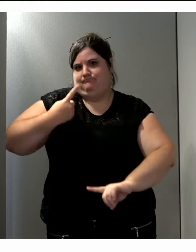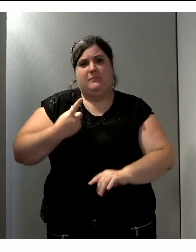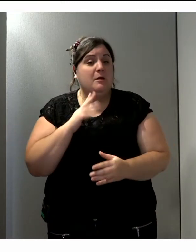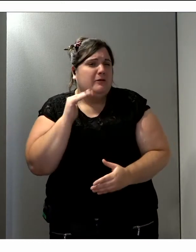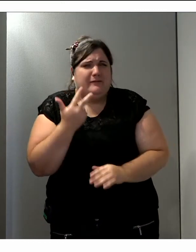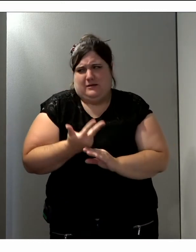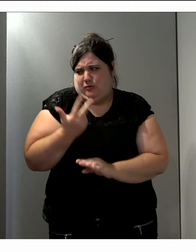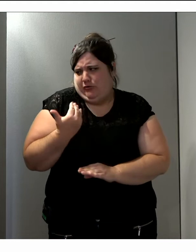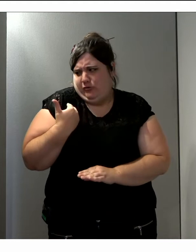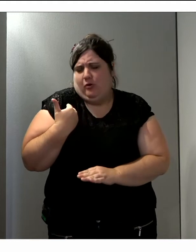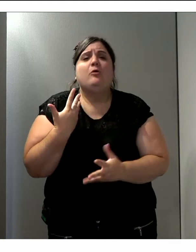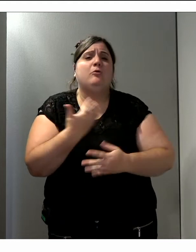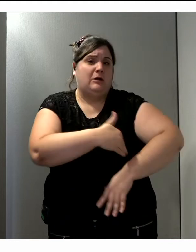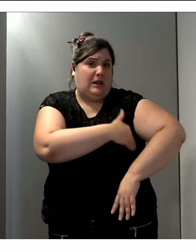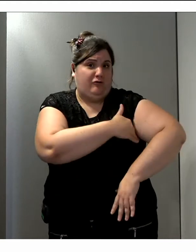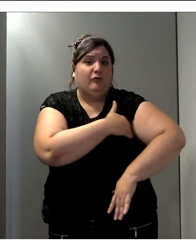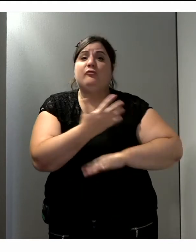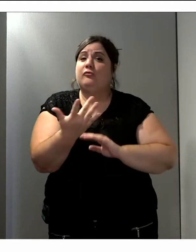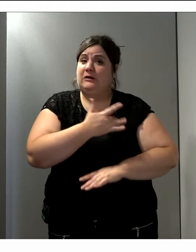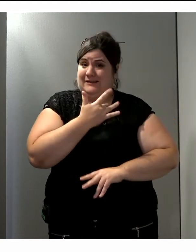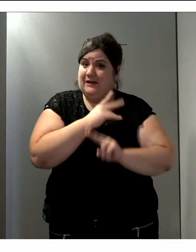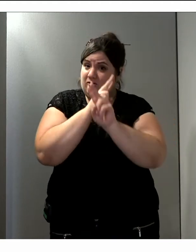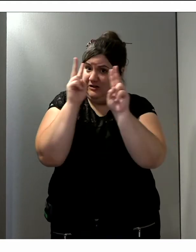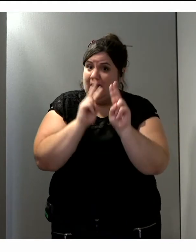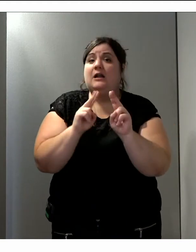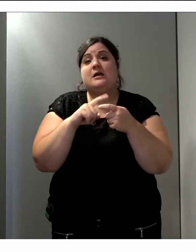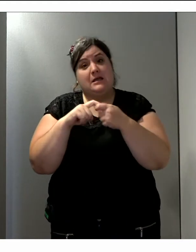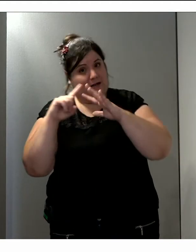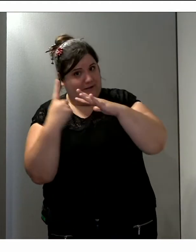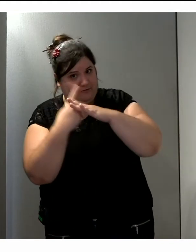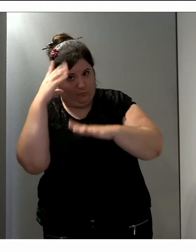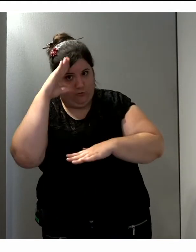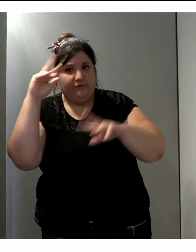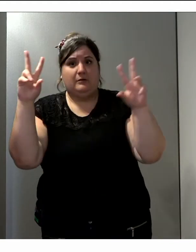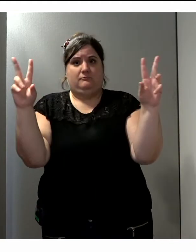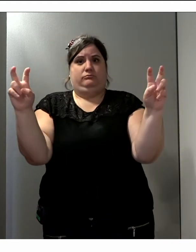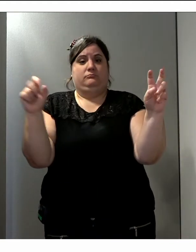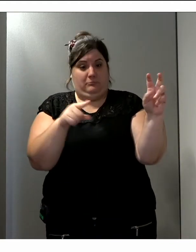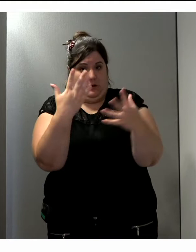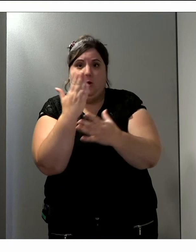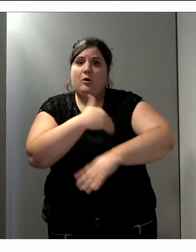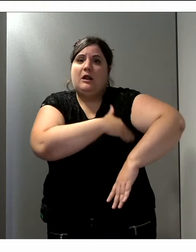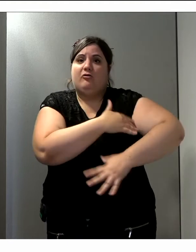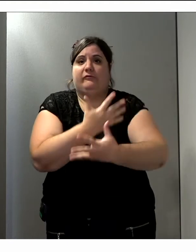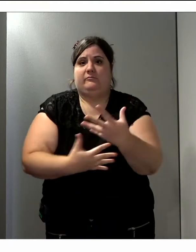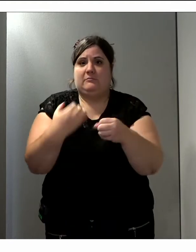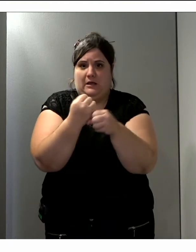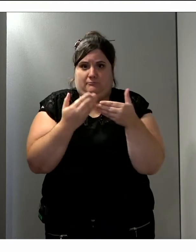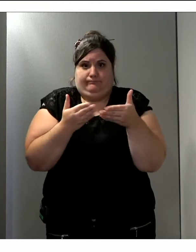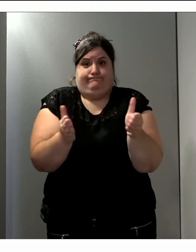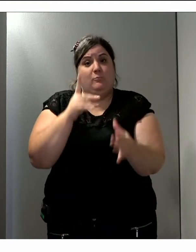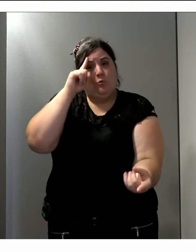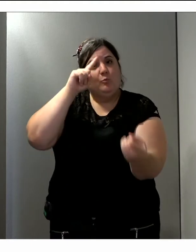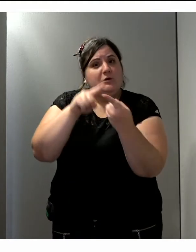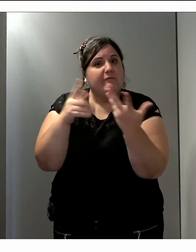agence que vous avez citée, l'Agence du travail d'intérêt général et de l'insertion professionnelle, avec une vocation extrêmement simple, qui est de créer